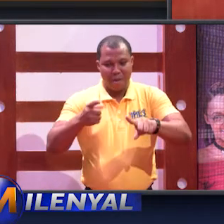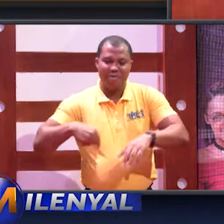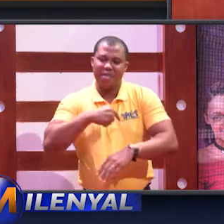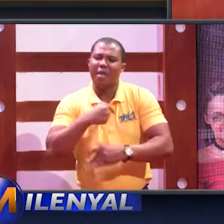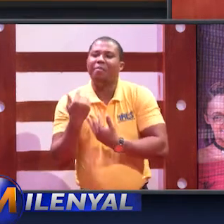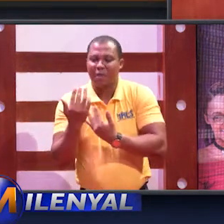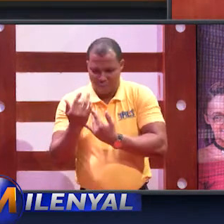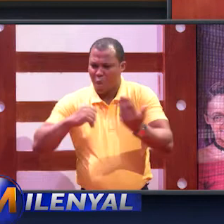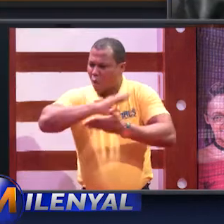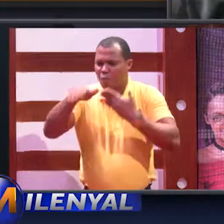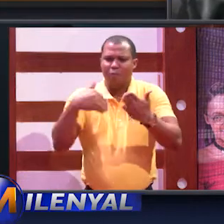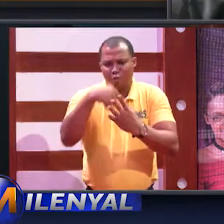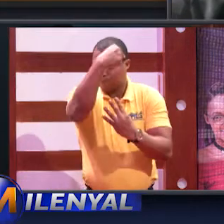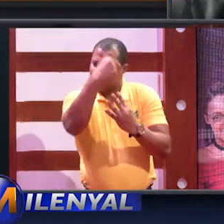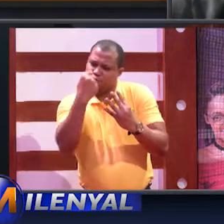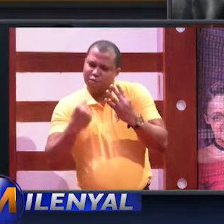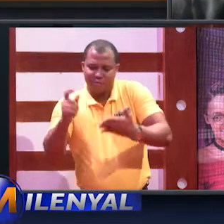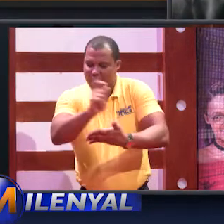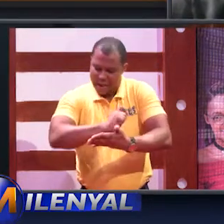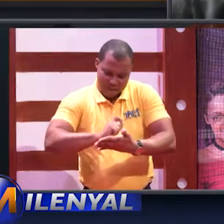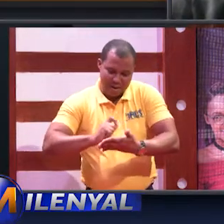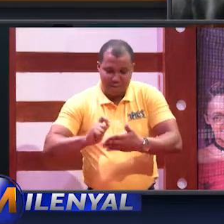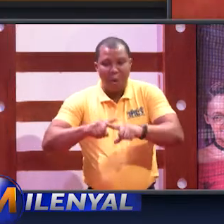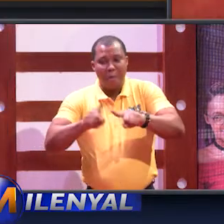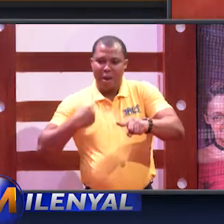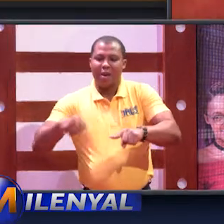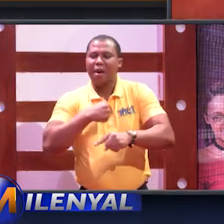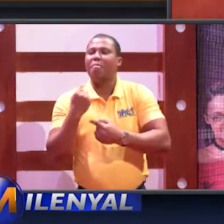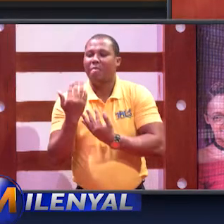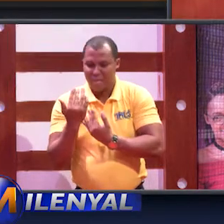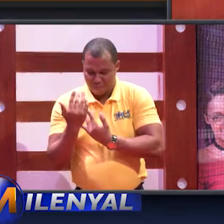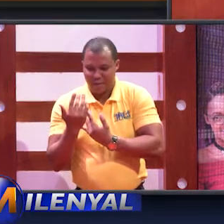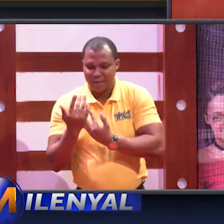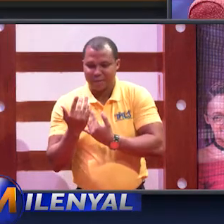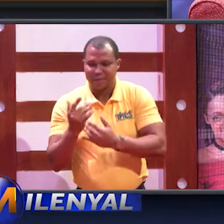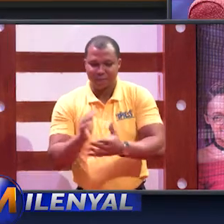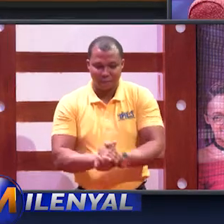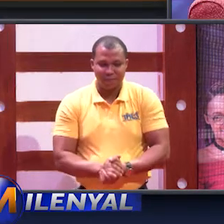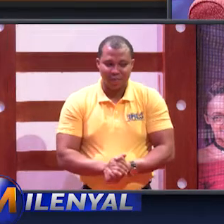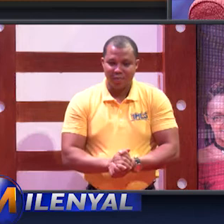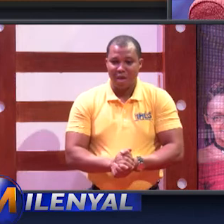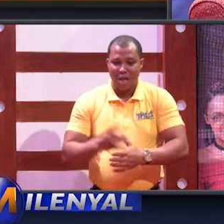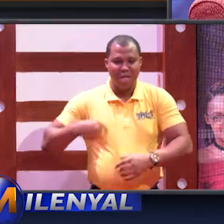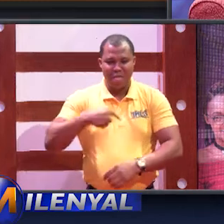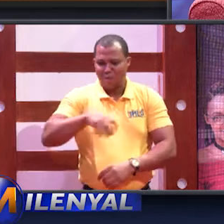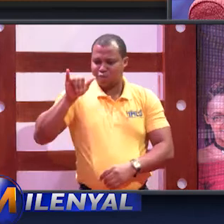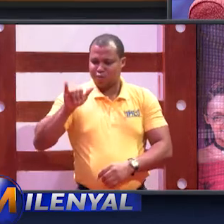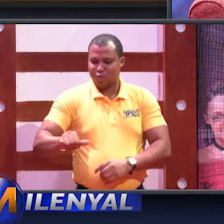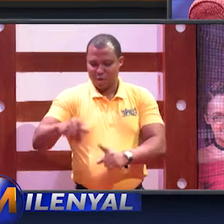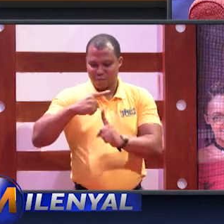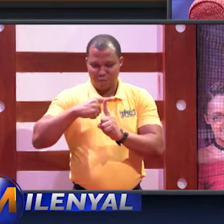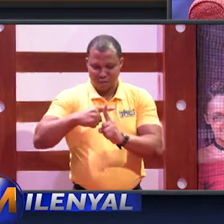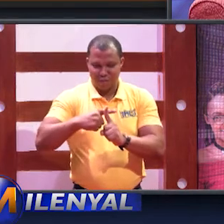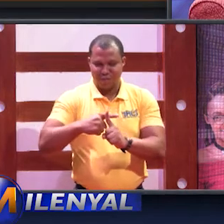tout bagaille écrit, mais jusqu'à présent, les moyens ne sont pas encore arrivés. N'après été positif, m'kembe mon